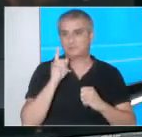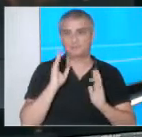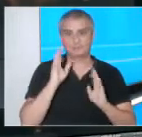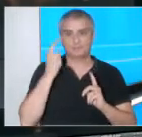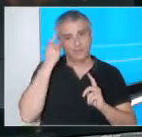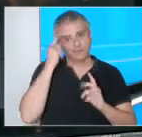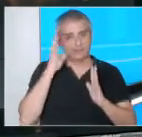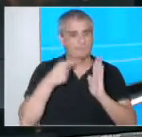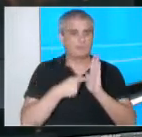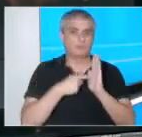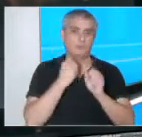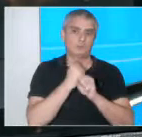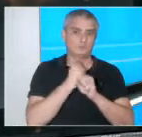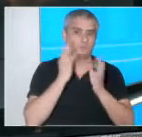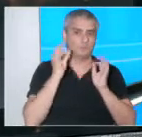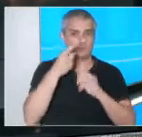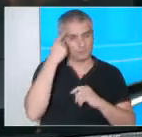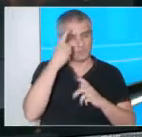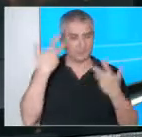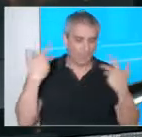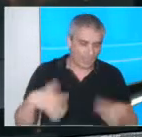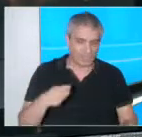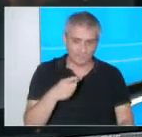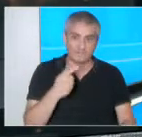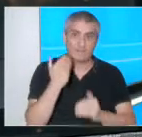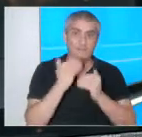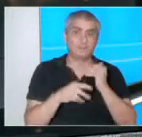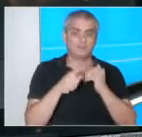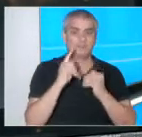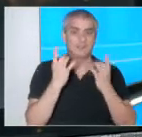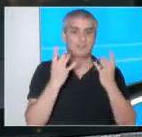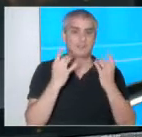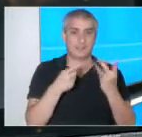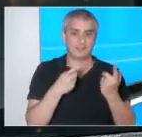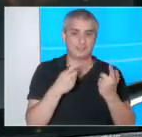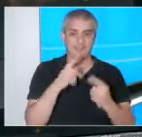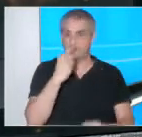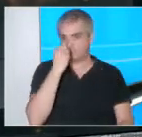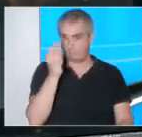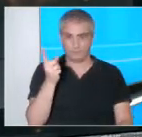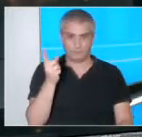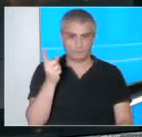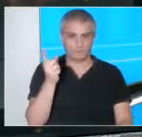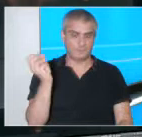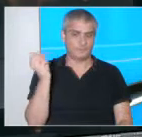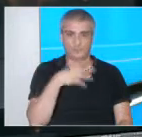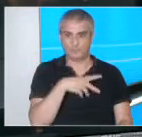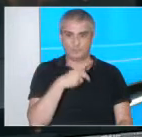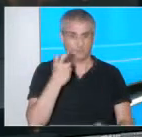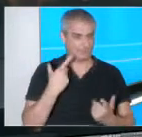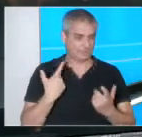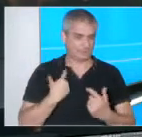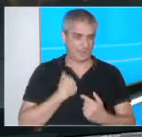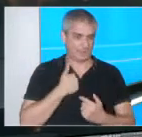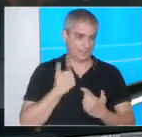צריך לדעת למה הוא עושה את זה, בפרט שהוא יודע שאתה עייף בסוף ואתה גם טרי ולא ופוטין הוא מדובב. הוא בא מהקגב עוד